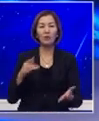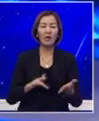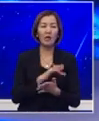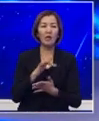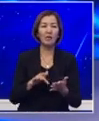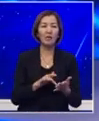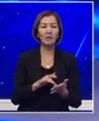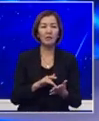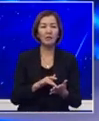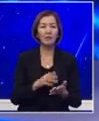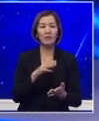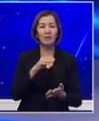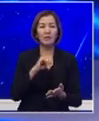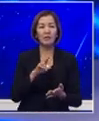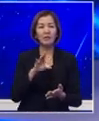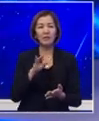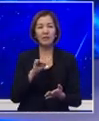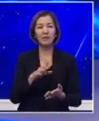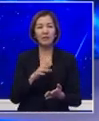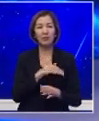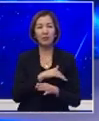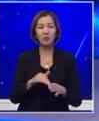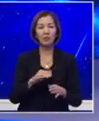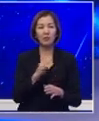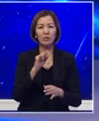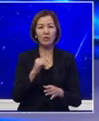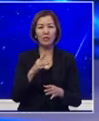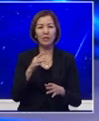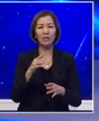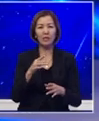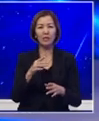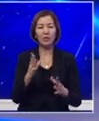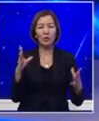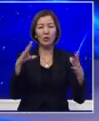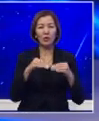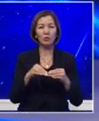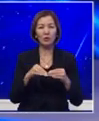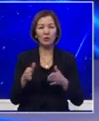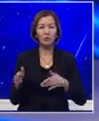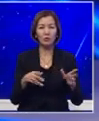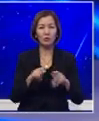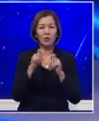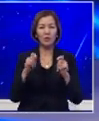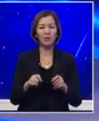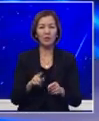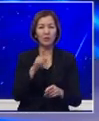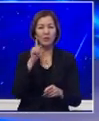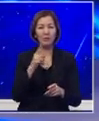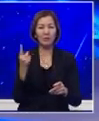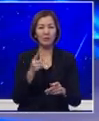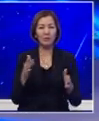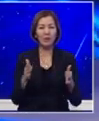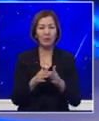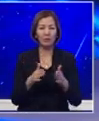Талдықорған қаласында Жақсыгелдин көшесі мен Жалайри даңғылын қосатын жол ашылды. Бұл күнде жастар бір шағын ауданының тұрғындары көптен